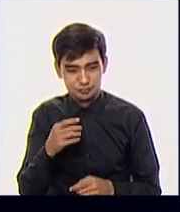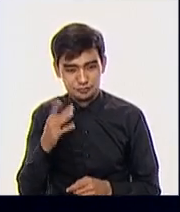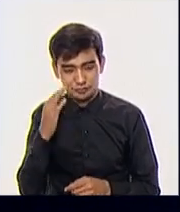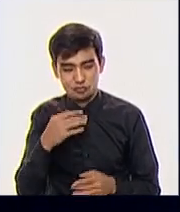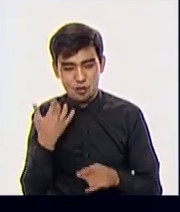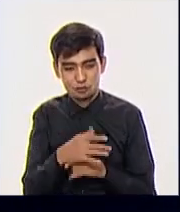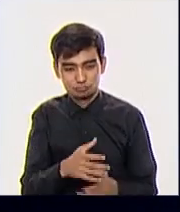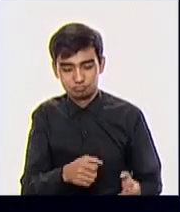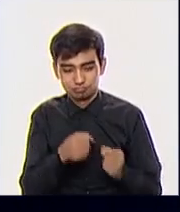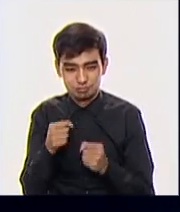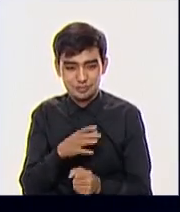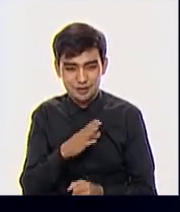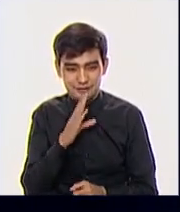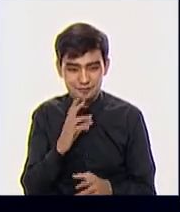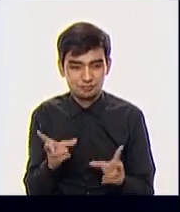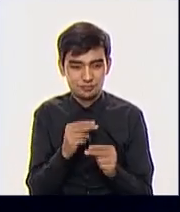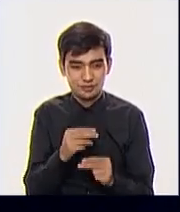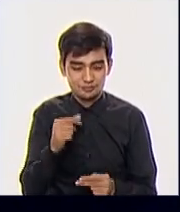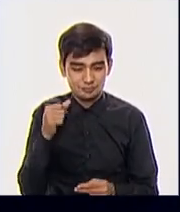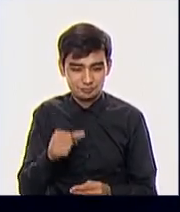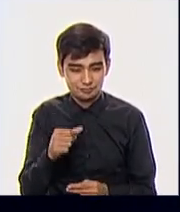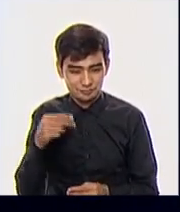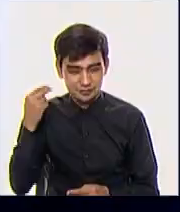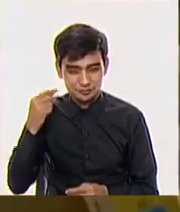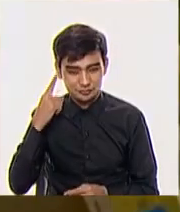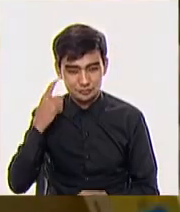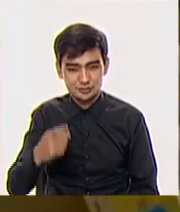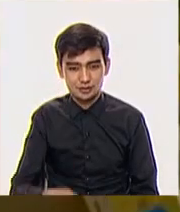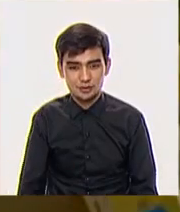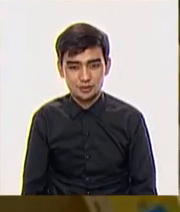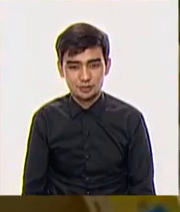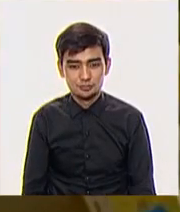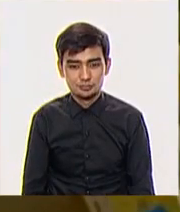на улицу. К счастью, девушка успела нажать тревожную кнопку.